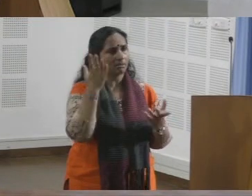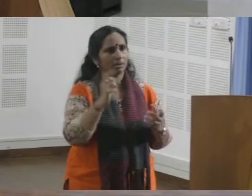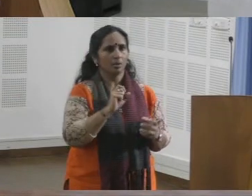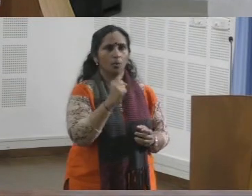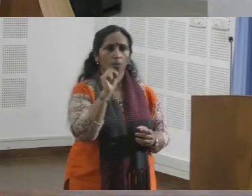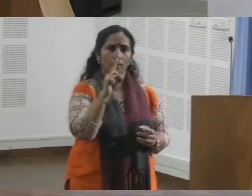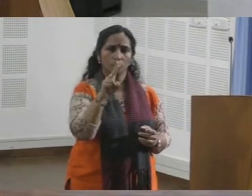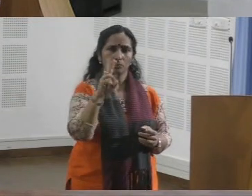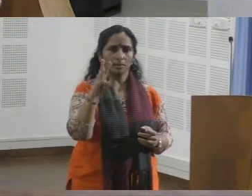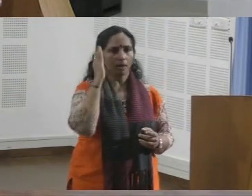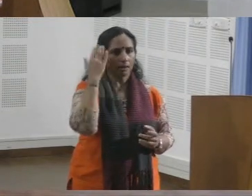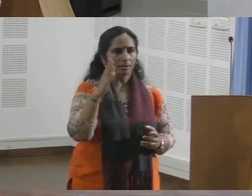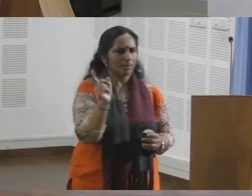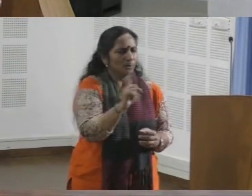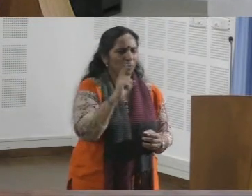തീർന്നു എന്നല്ല.